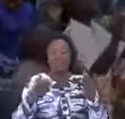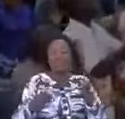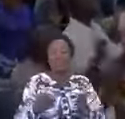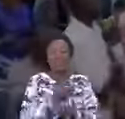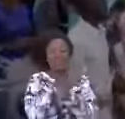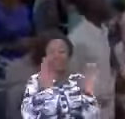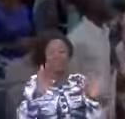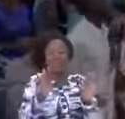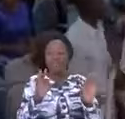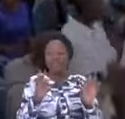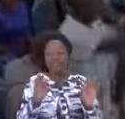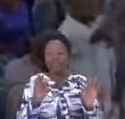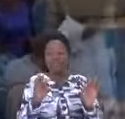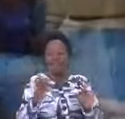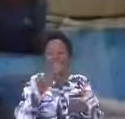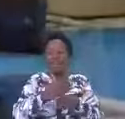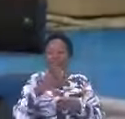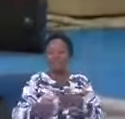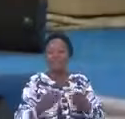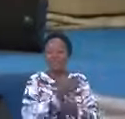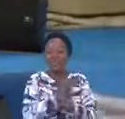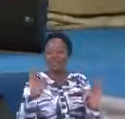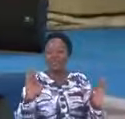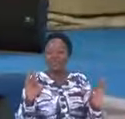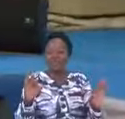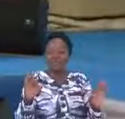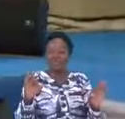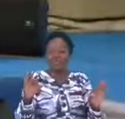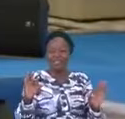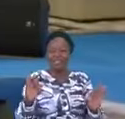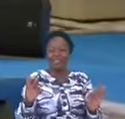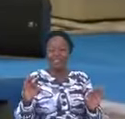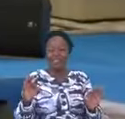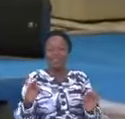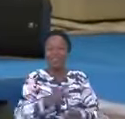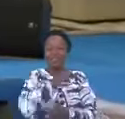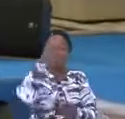complète parfaite aujourd'hui